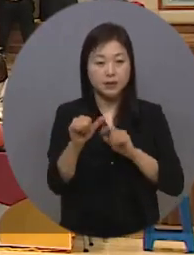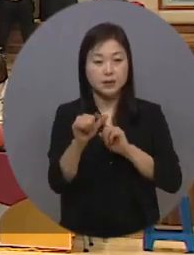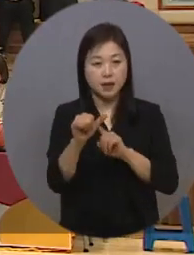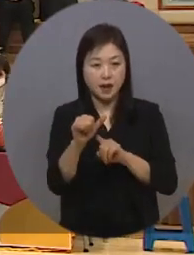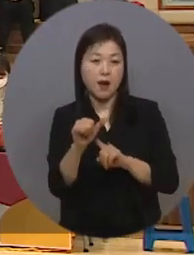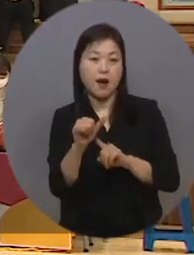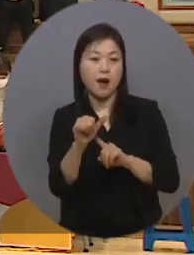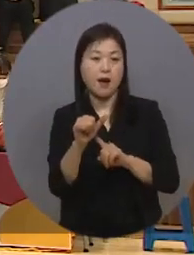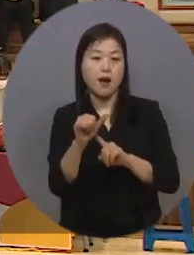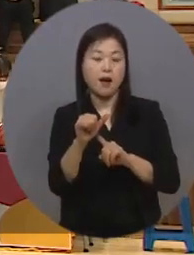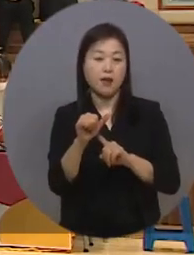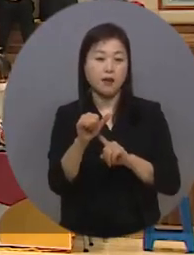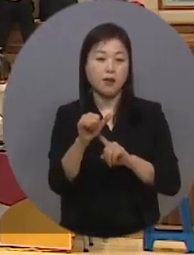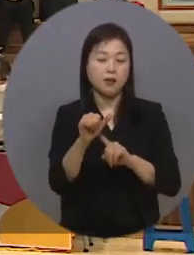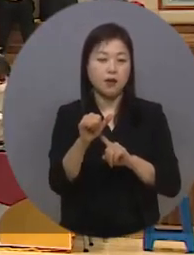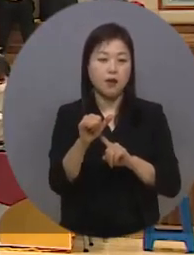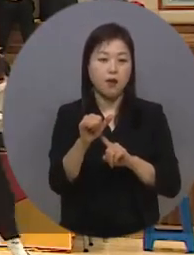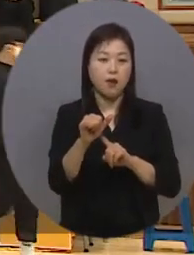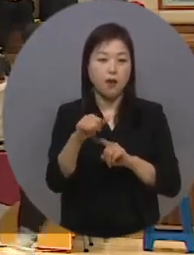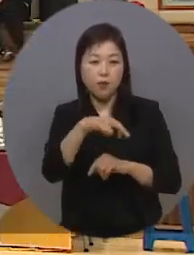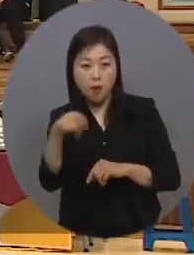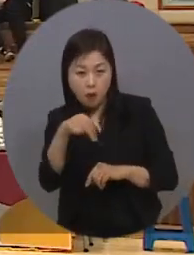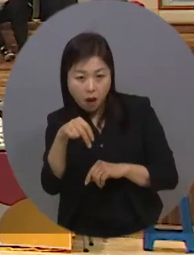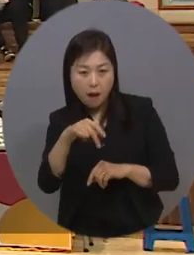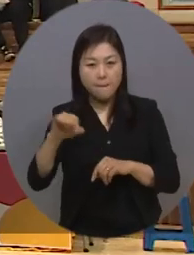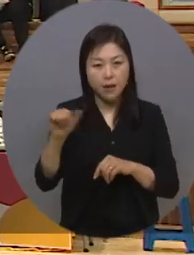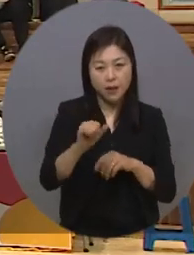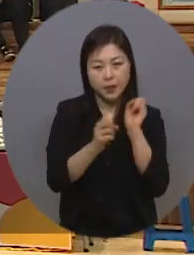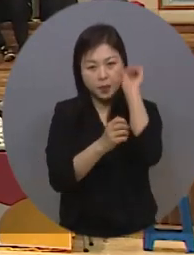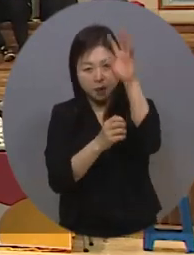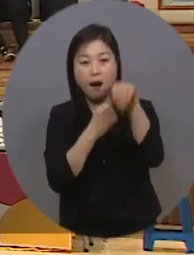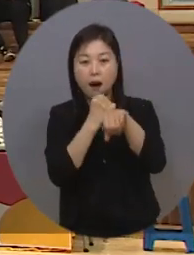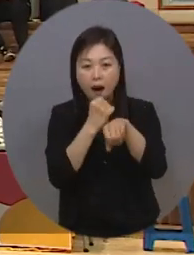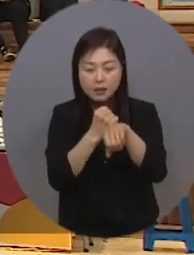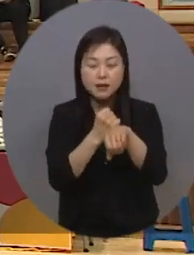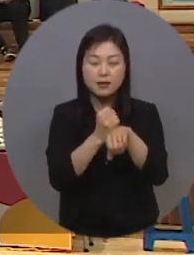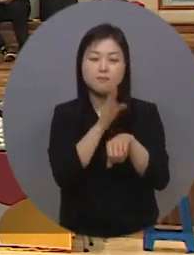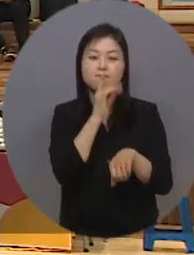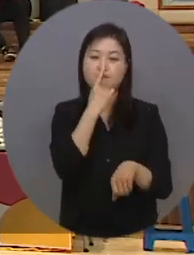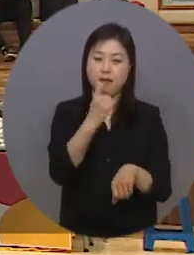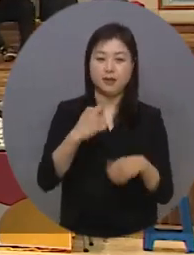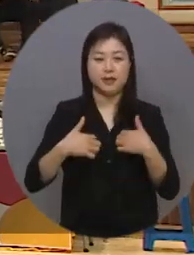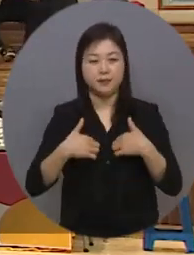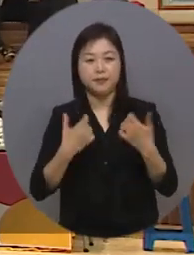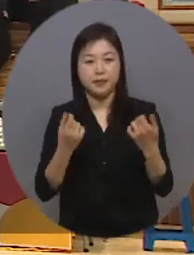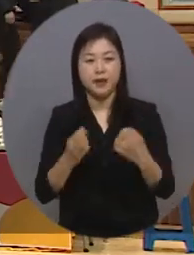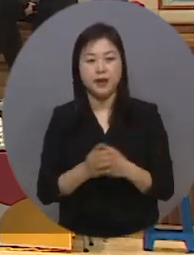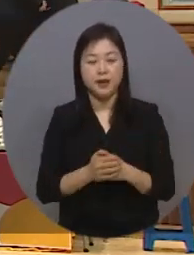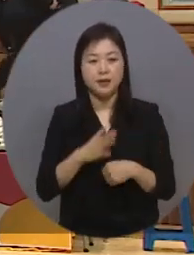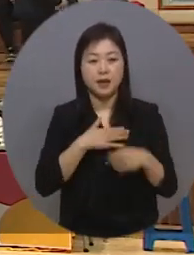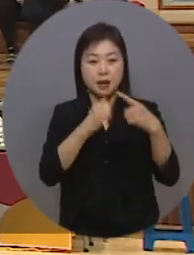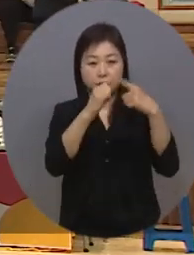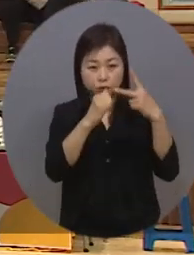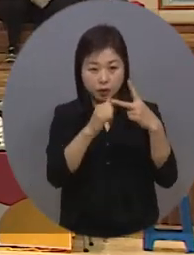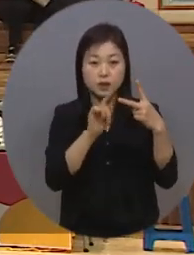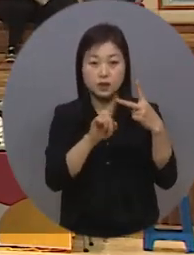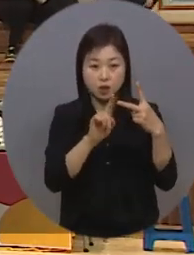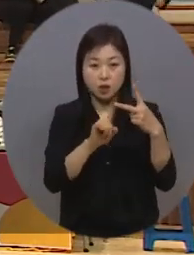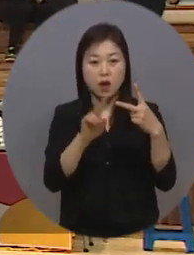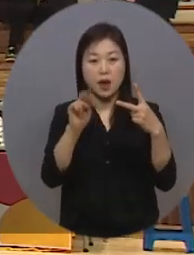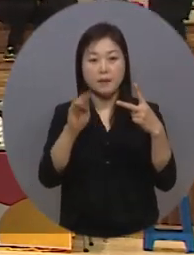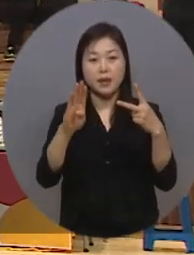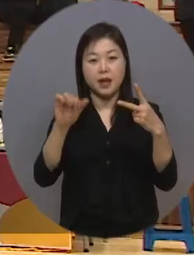속공 이런 게 매력이라고 생각합니다. 저는 저가 이제 대한민국에서 두 번째로 NBA를 갔다